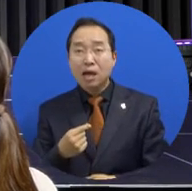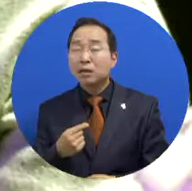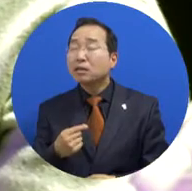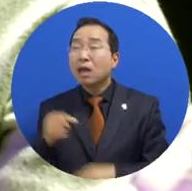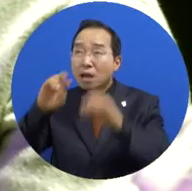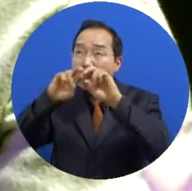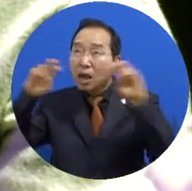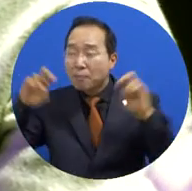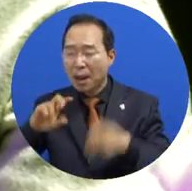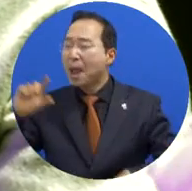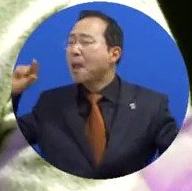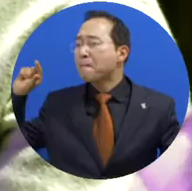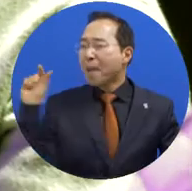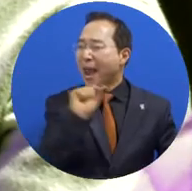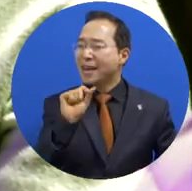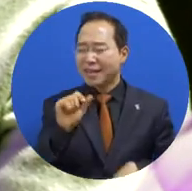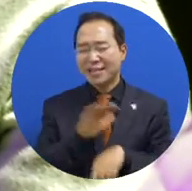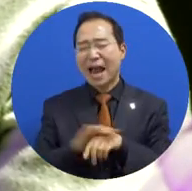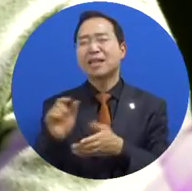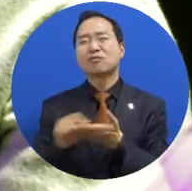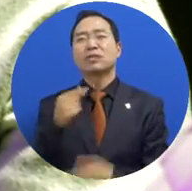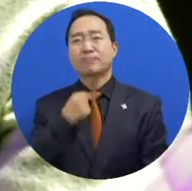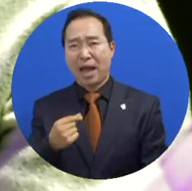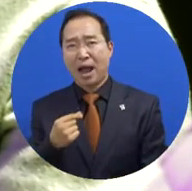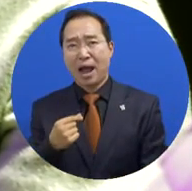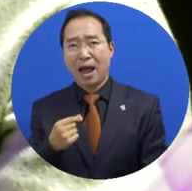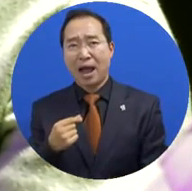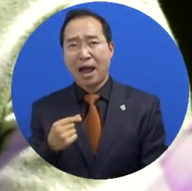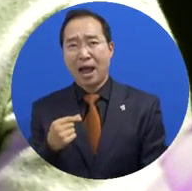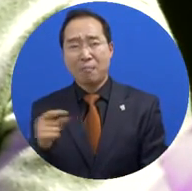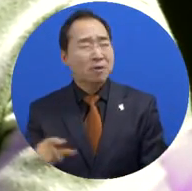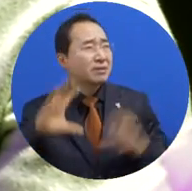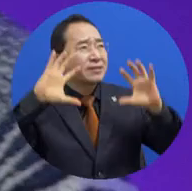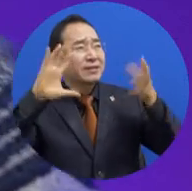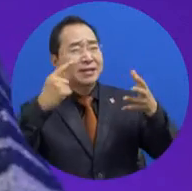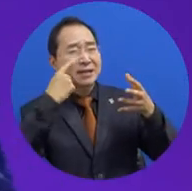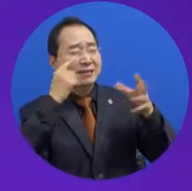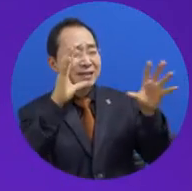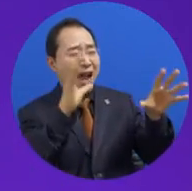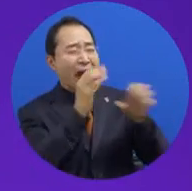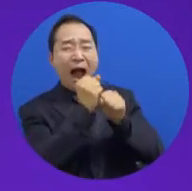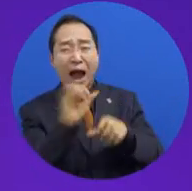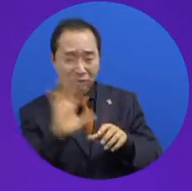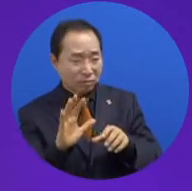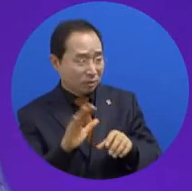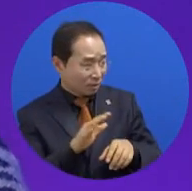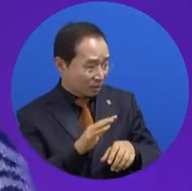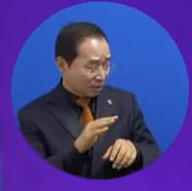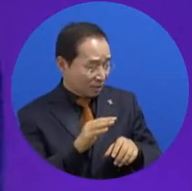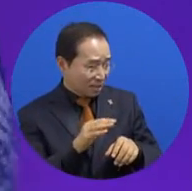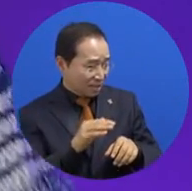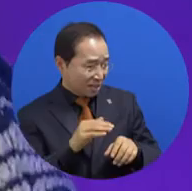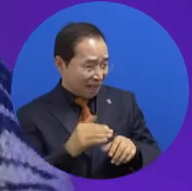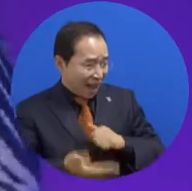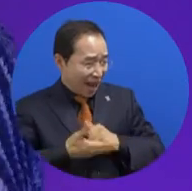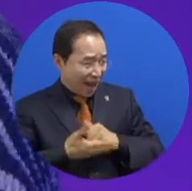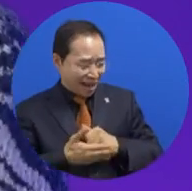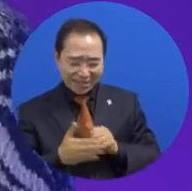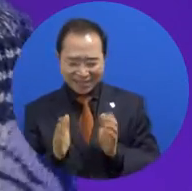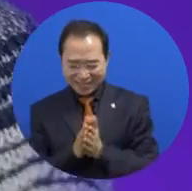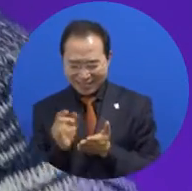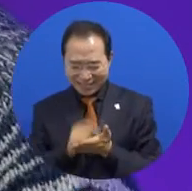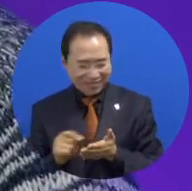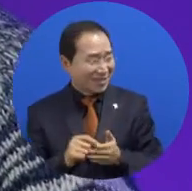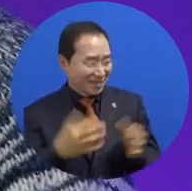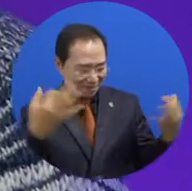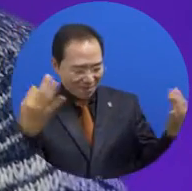싶다예요. 그리고 이 잘도 자기를 성찰하고 뭐 세상을 통찰하고 이게 아니고, 남들이 막 잘